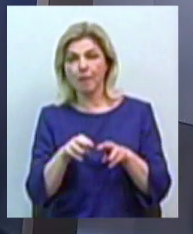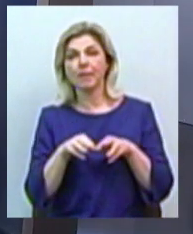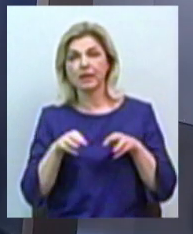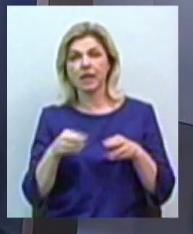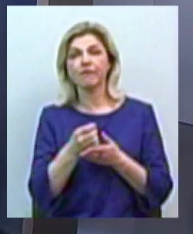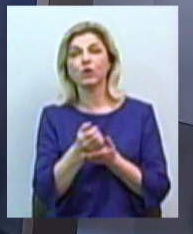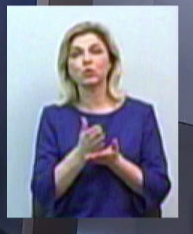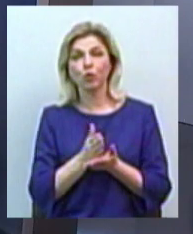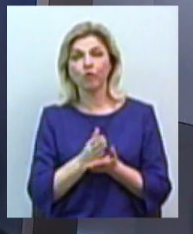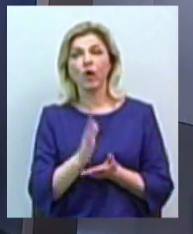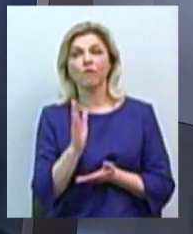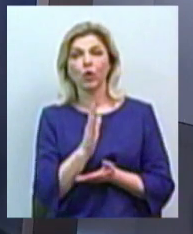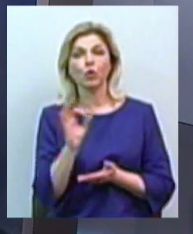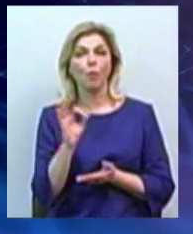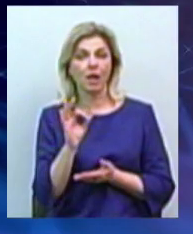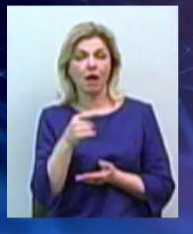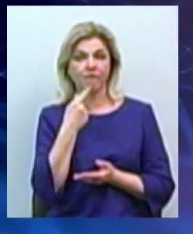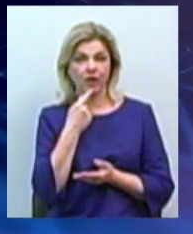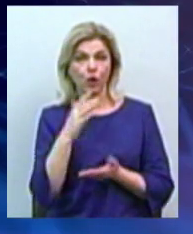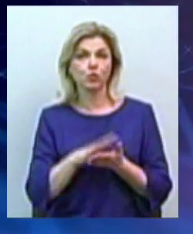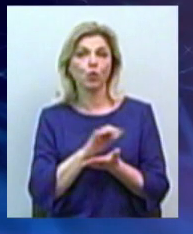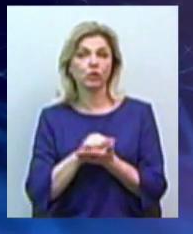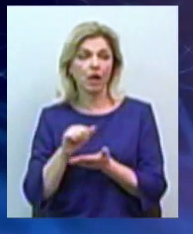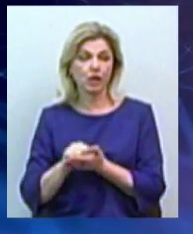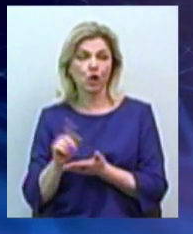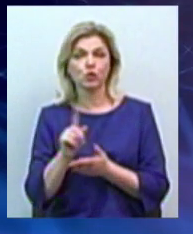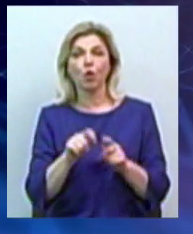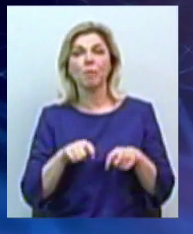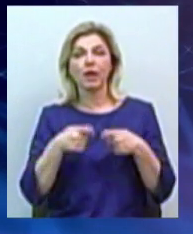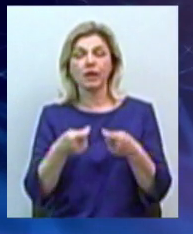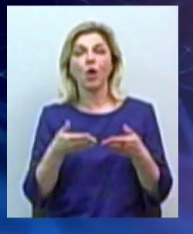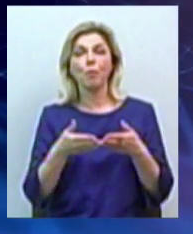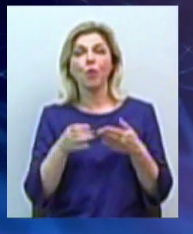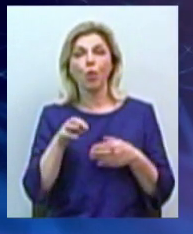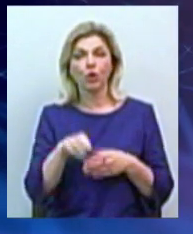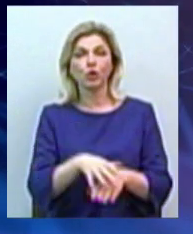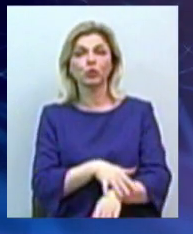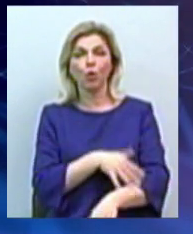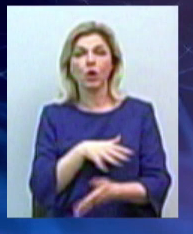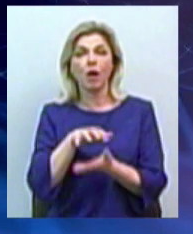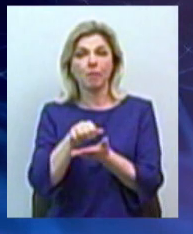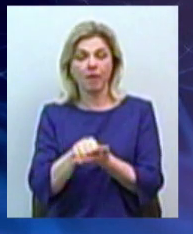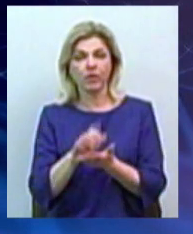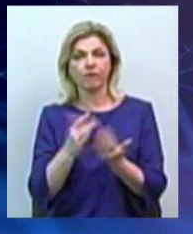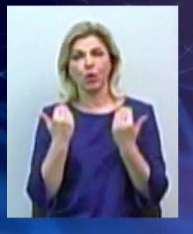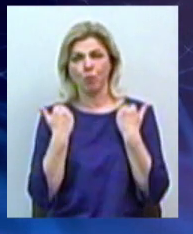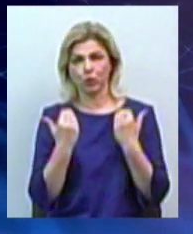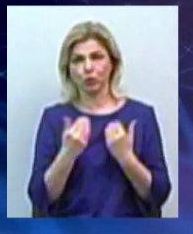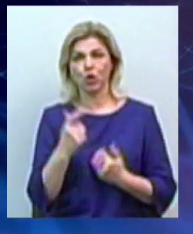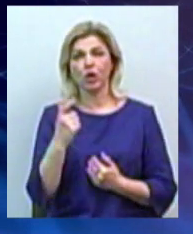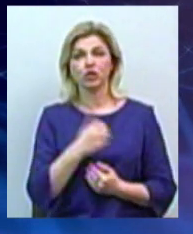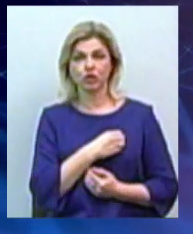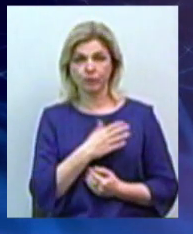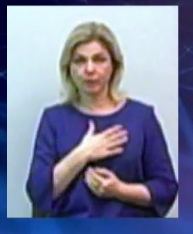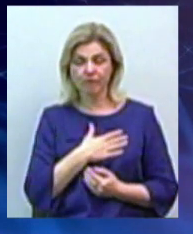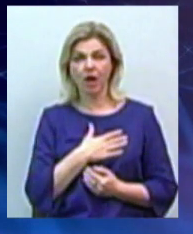інфраструктури, Володимир Омелян говорив журналістам і портовикам, що передача порту в тривалу концесію потужній приватній компанії